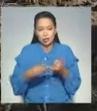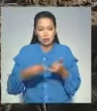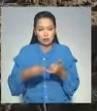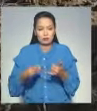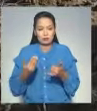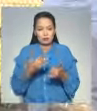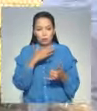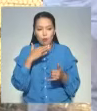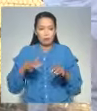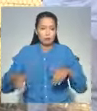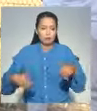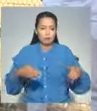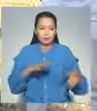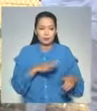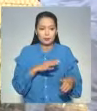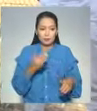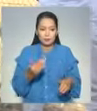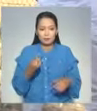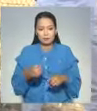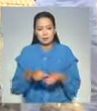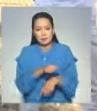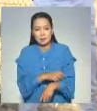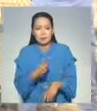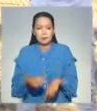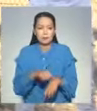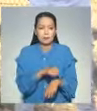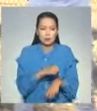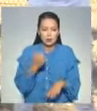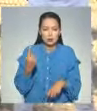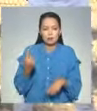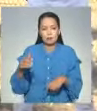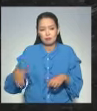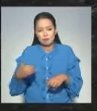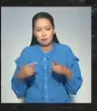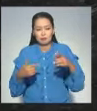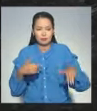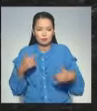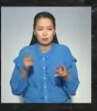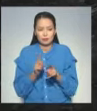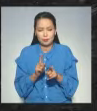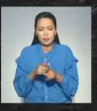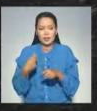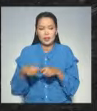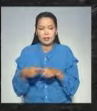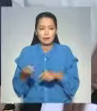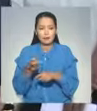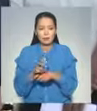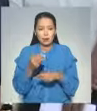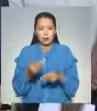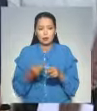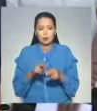қазып тастапты. Ана бір инвестор келеді, мына бір инвестор келеді. Ана жерден бір жыл болады, мына жерден бір жыл болады. Яғни инвесторлар келіп түгел жерімізді